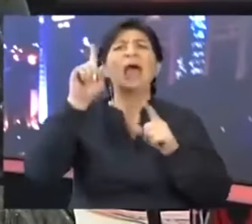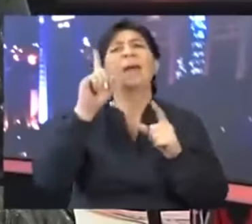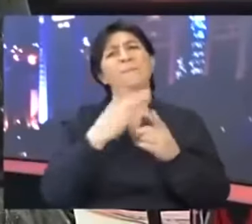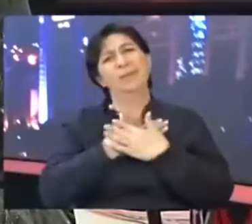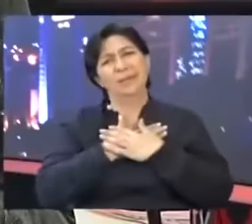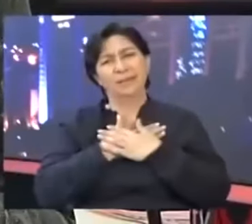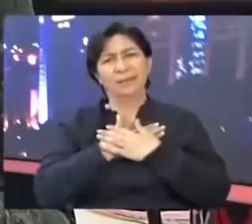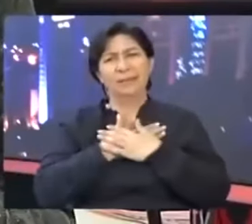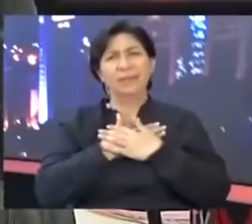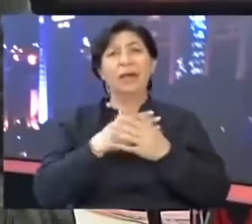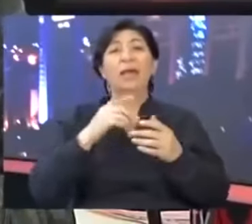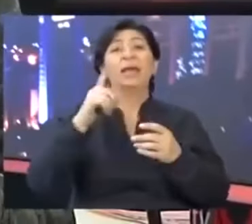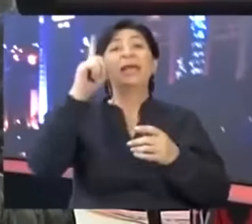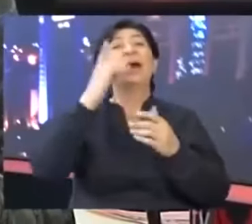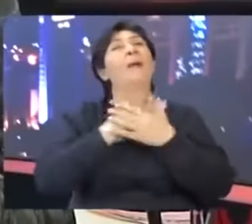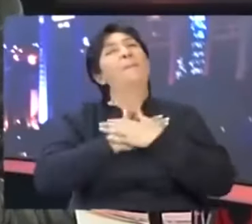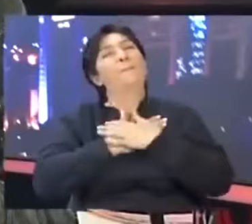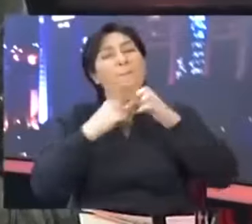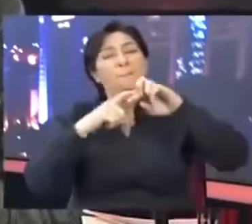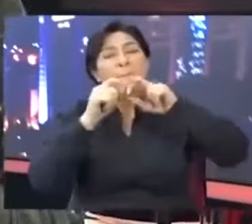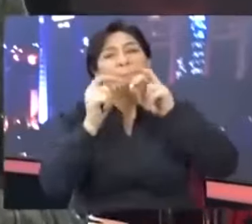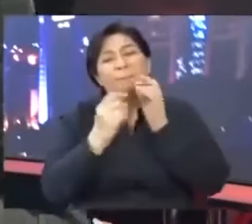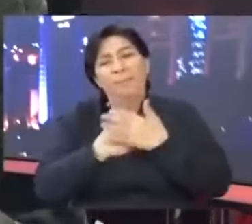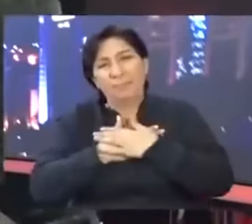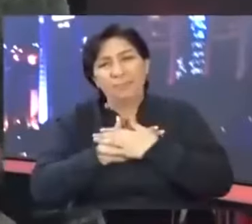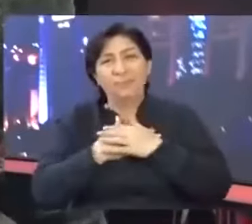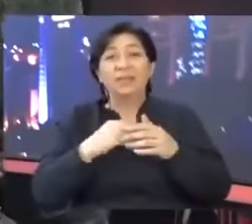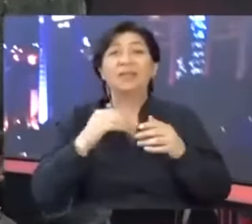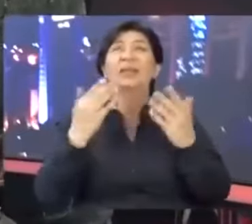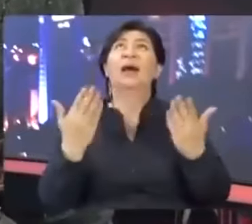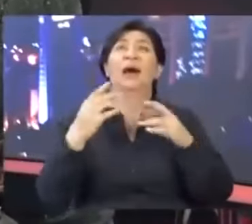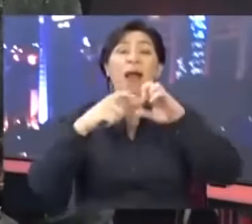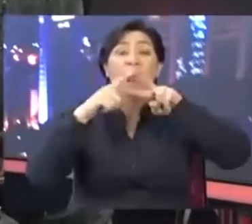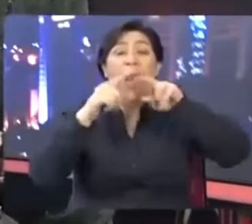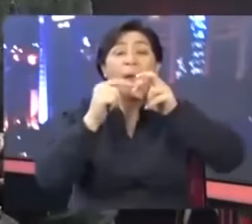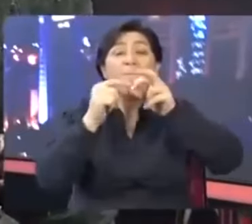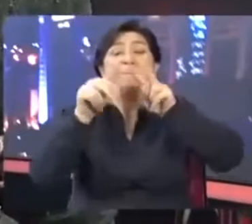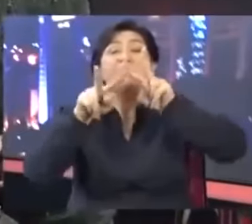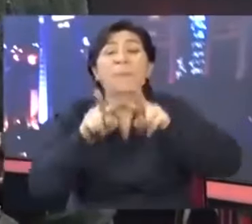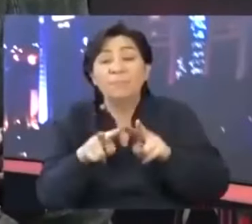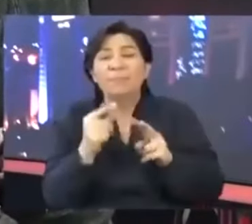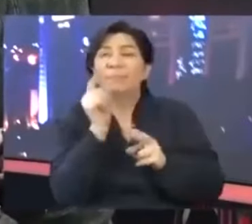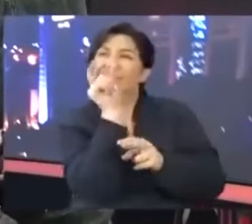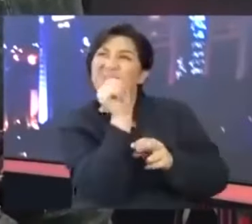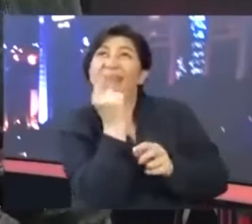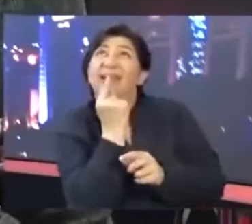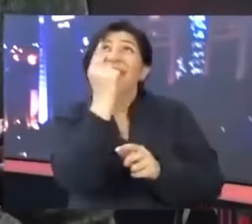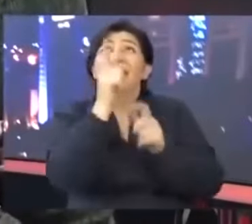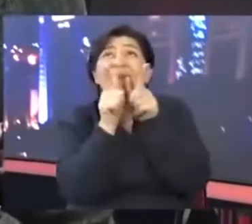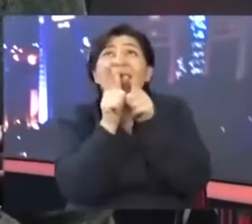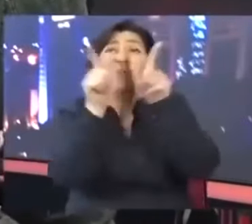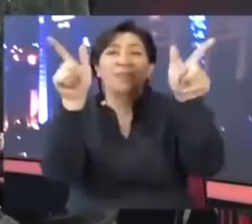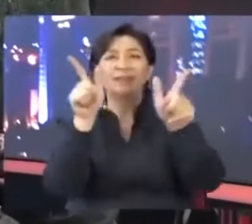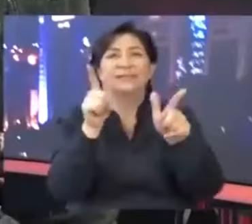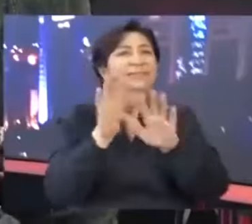diyoruz Evet mesela ya Rabbim dediğimiz zaman genelde yani ya Rabbim diye bir eee hitapta bir Eee İmdat